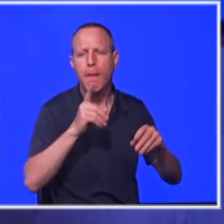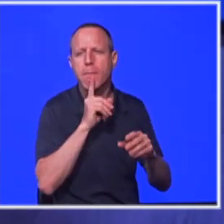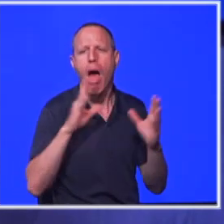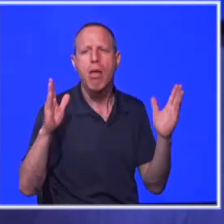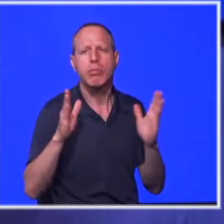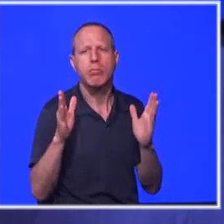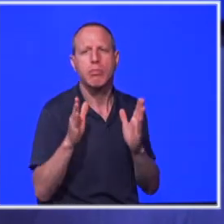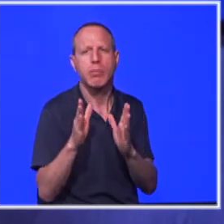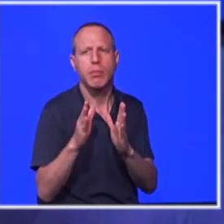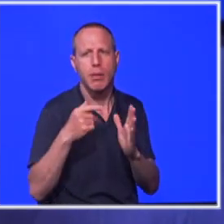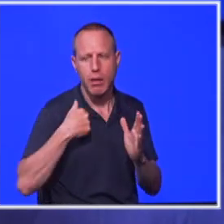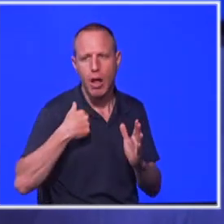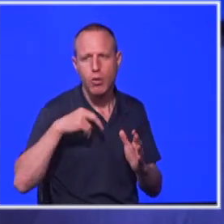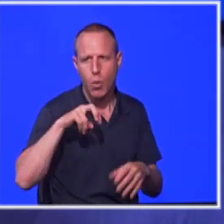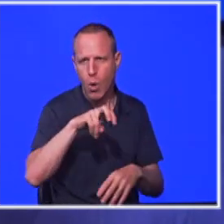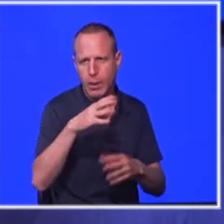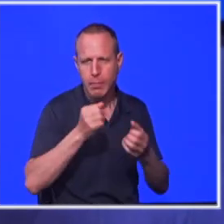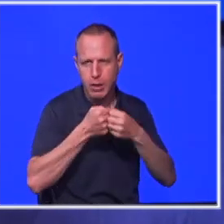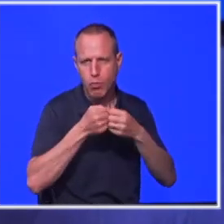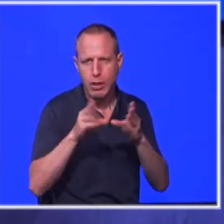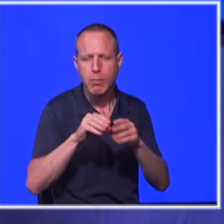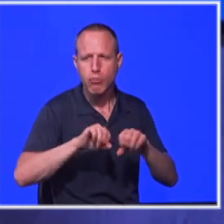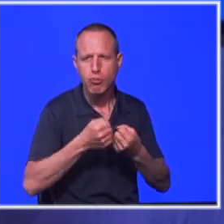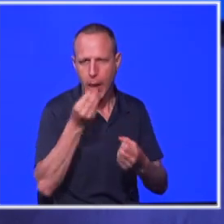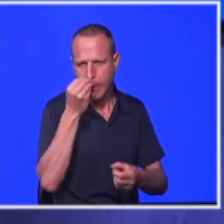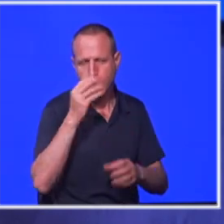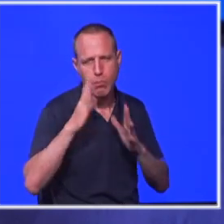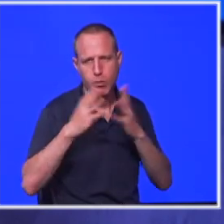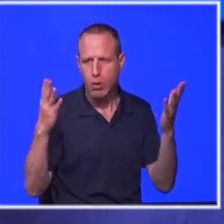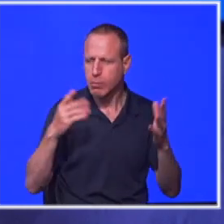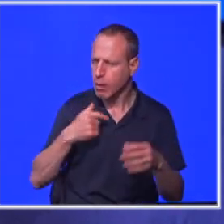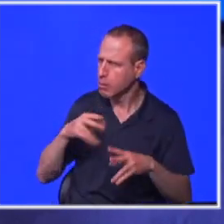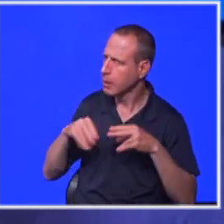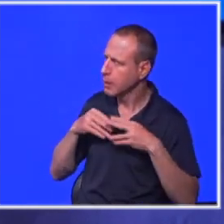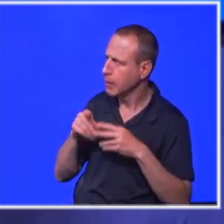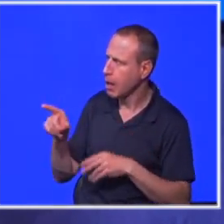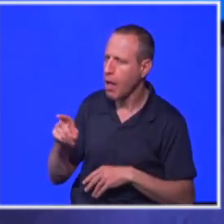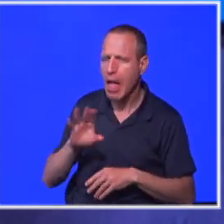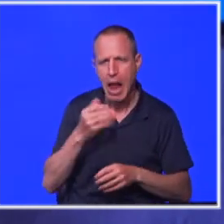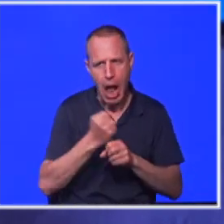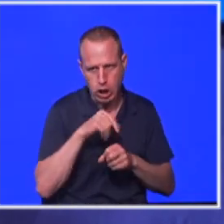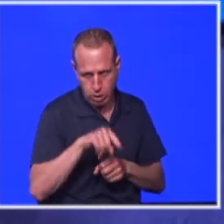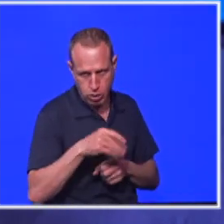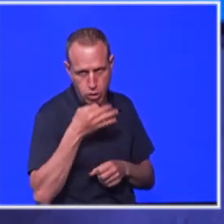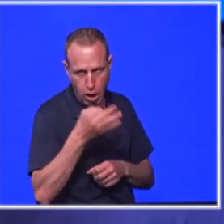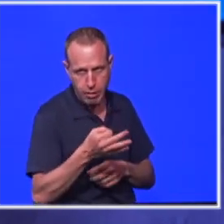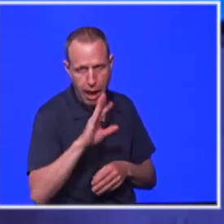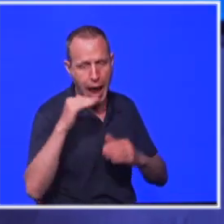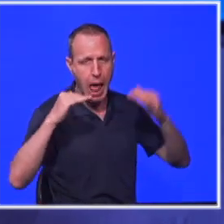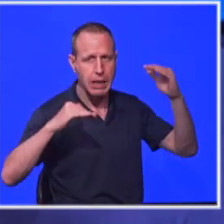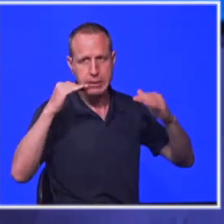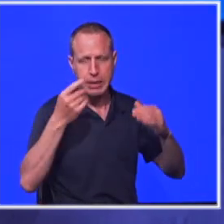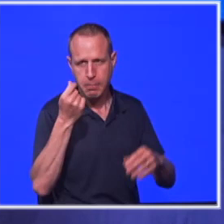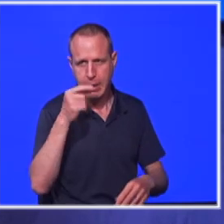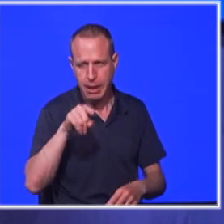ומתמעטים, ואנחנו הולכים להתמודד עם משברי מזון מאוד מאוד גדולים. אני מסכים איתך. אז איך לעשות את זה? שאלת? איך לאזן את המחיר הזה